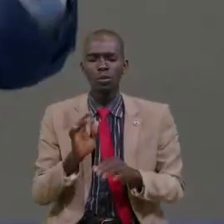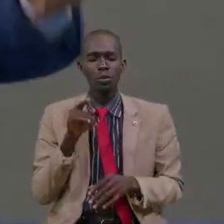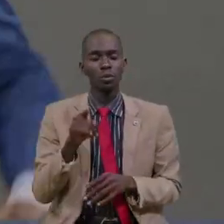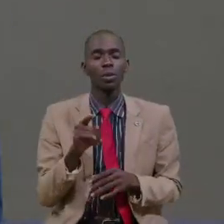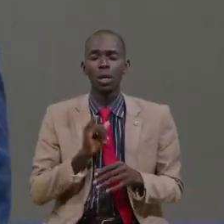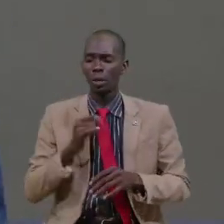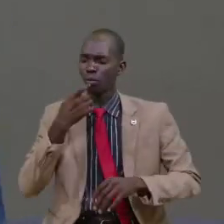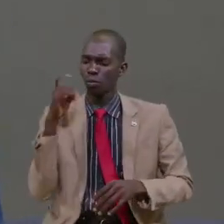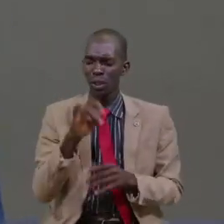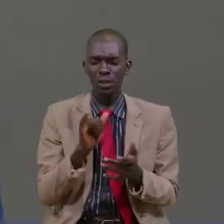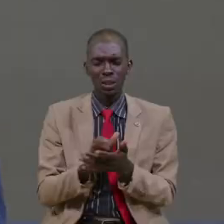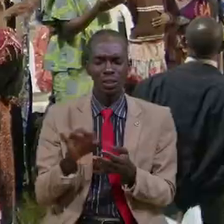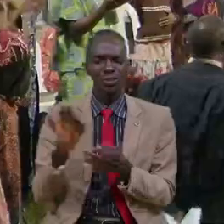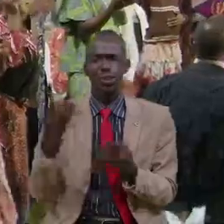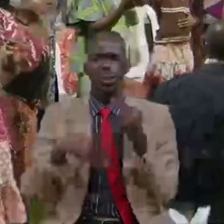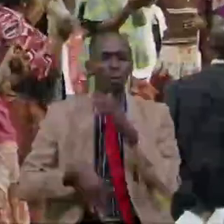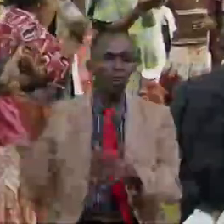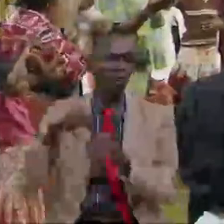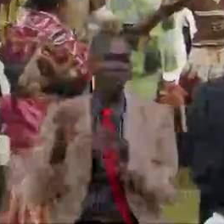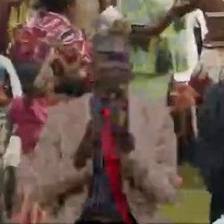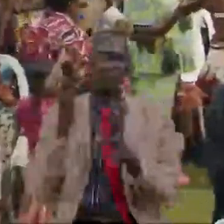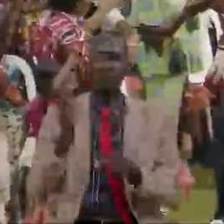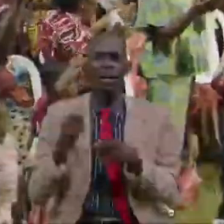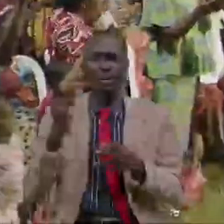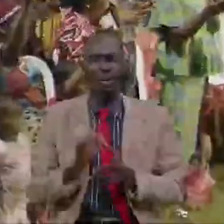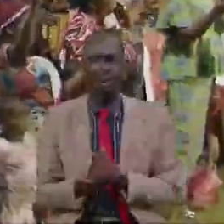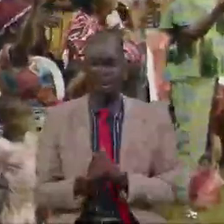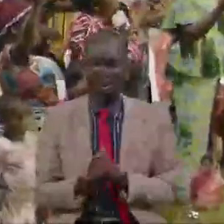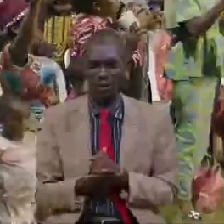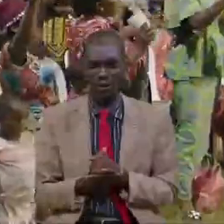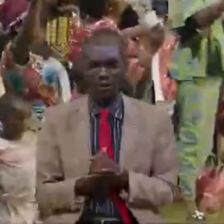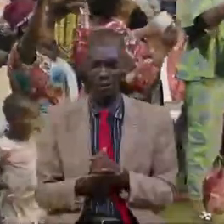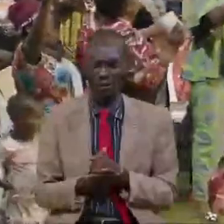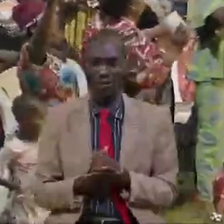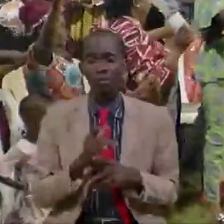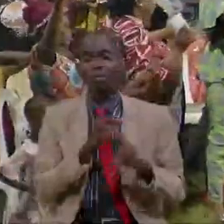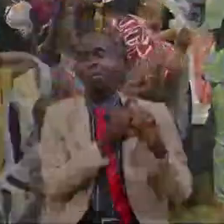de tourment, je te commande, sors au nom de Jésus.